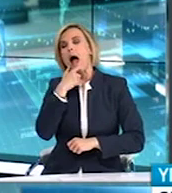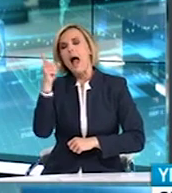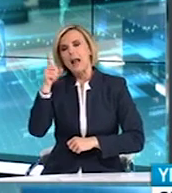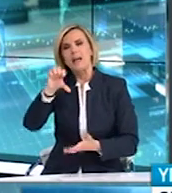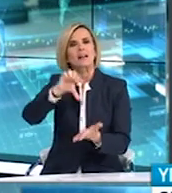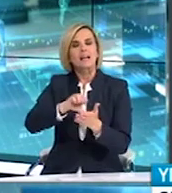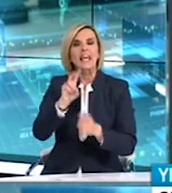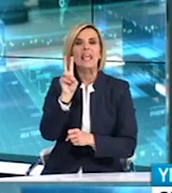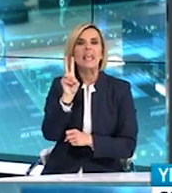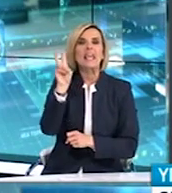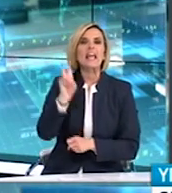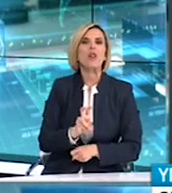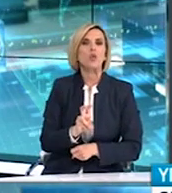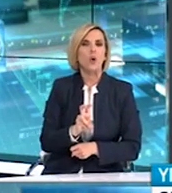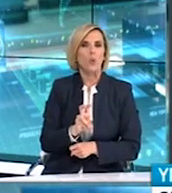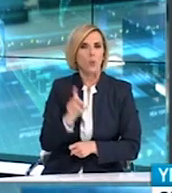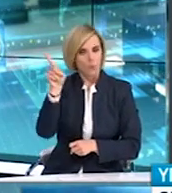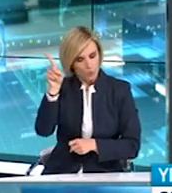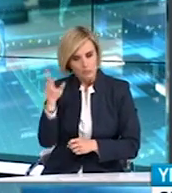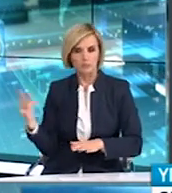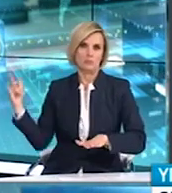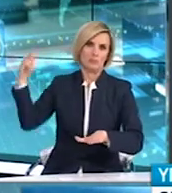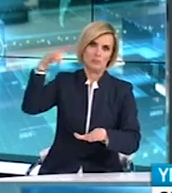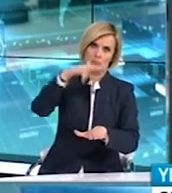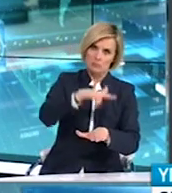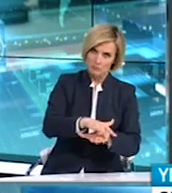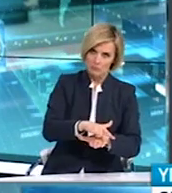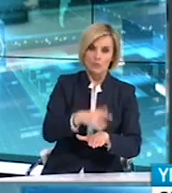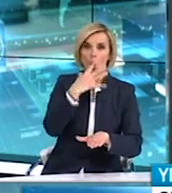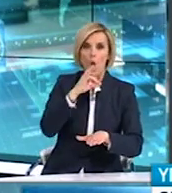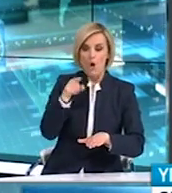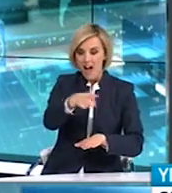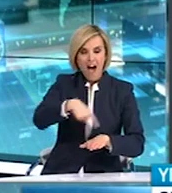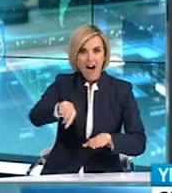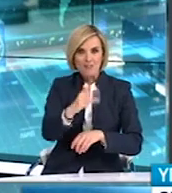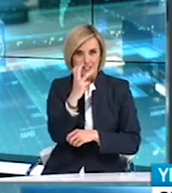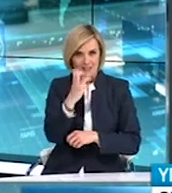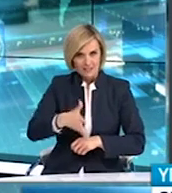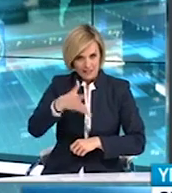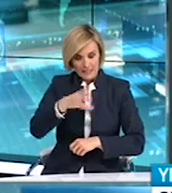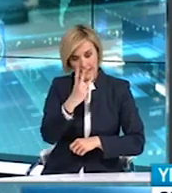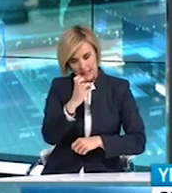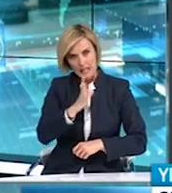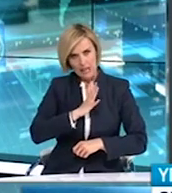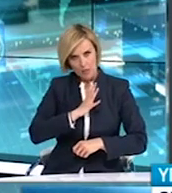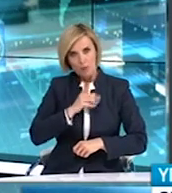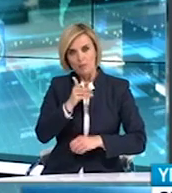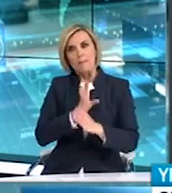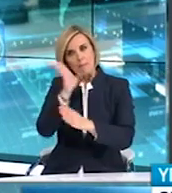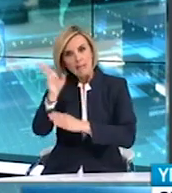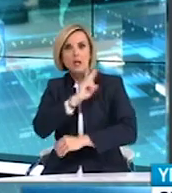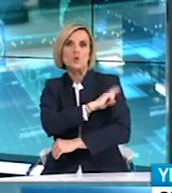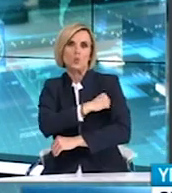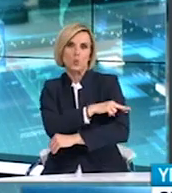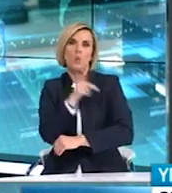είτε προερχόμενοι από νοσοκομεία της χώρας όπου είχαν τύχη θεραπείας ή άλλων επεμβάσεων σημαντικών για την